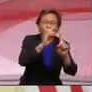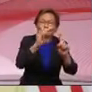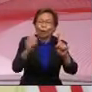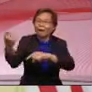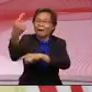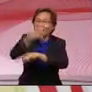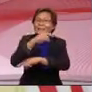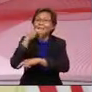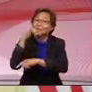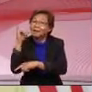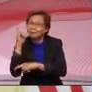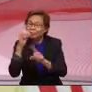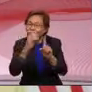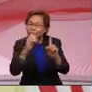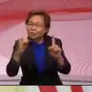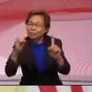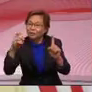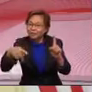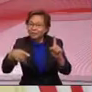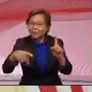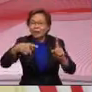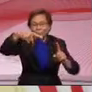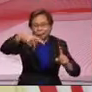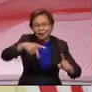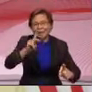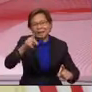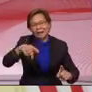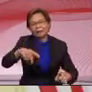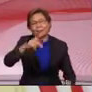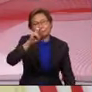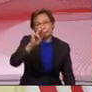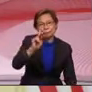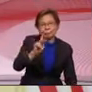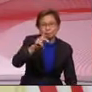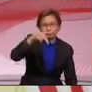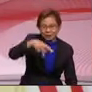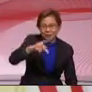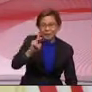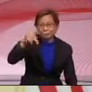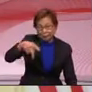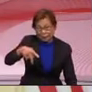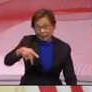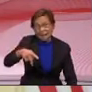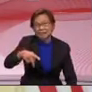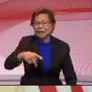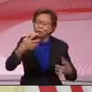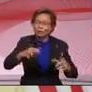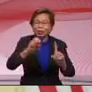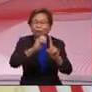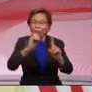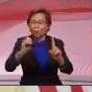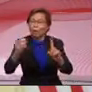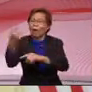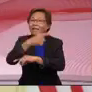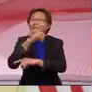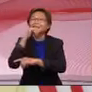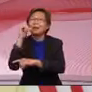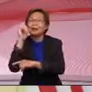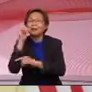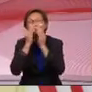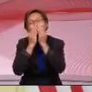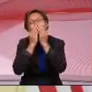hari Perintah Kawalan Pergerakan dilaksanakan. Alhamdulillah,